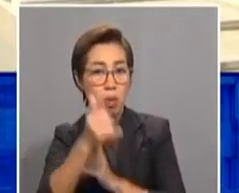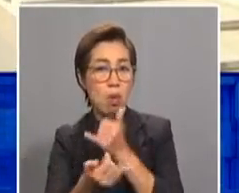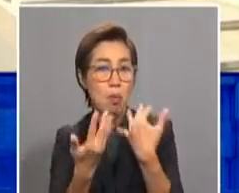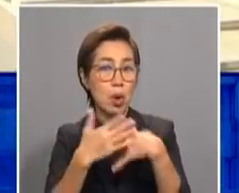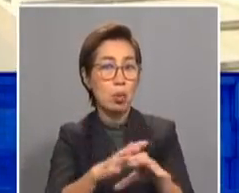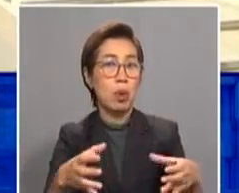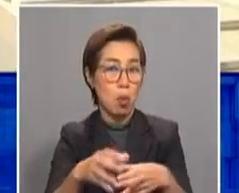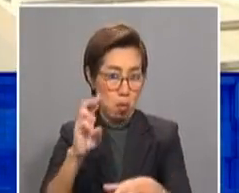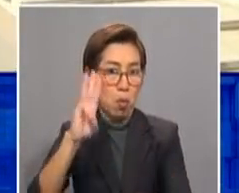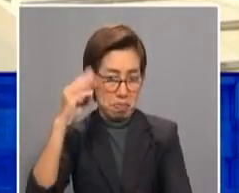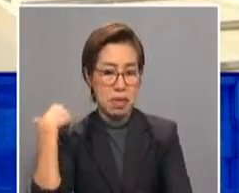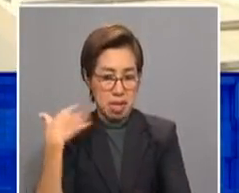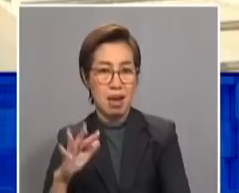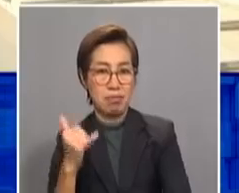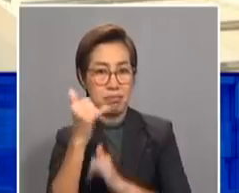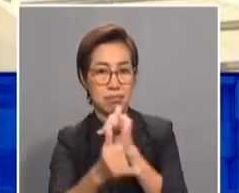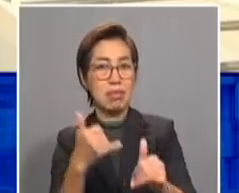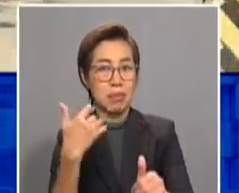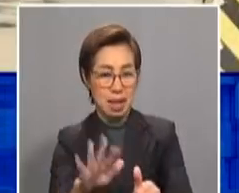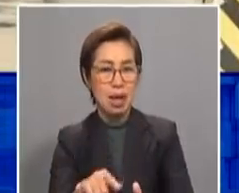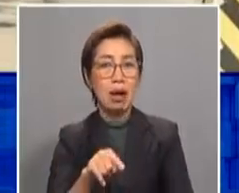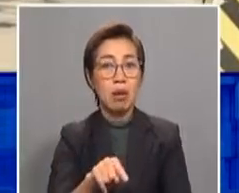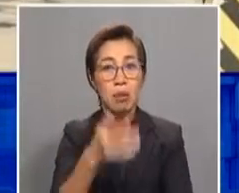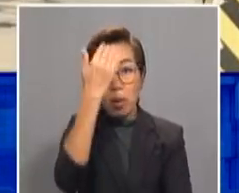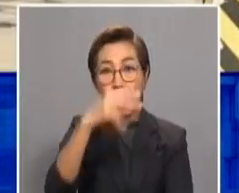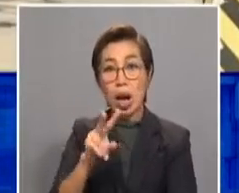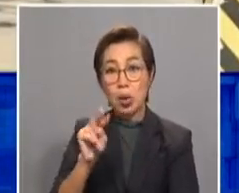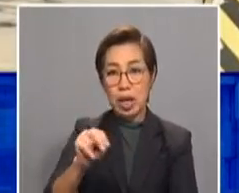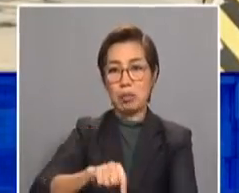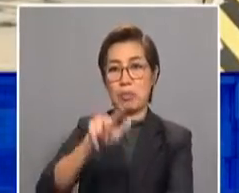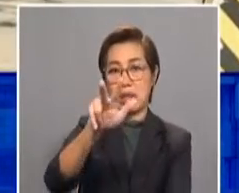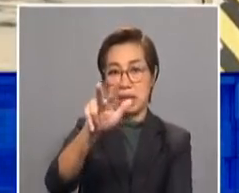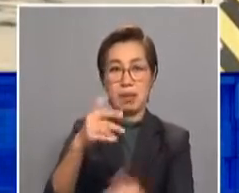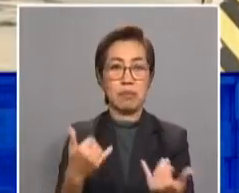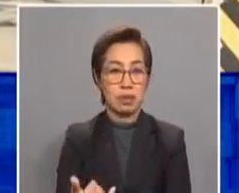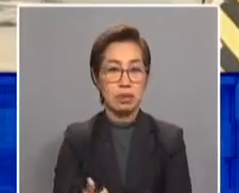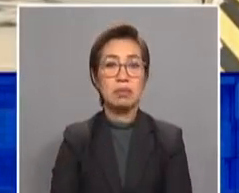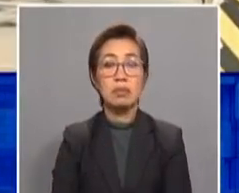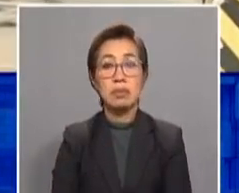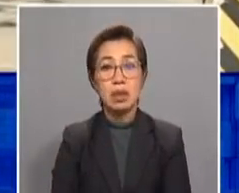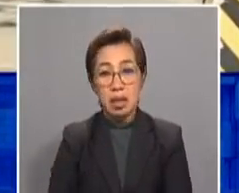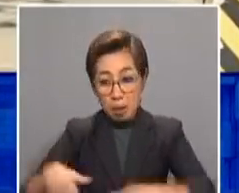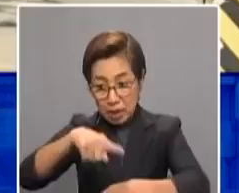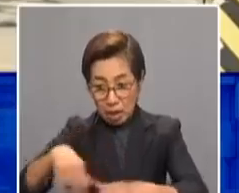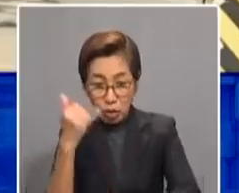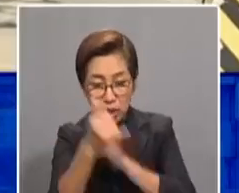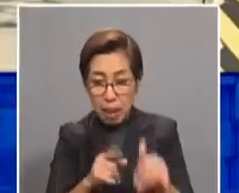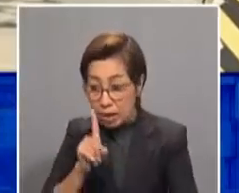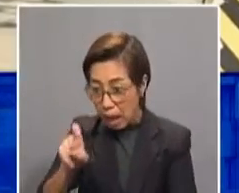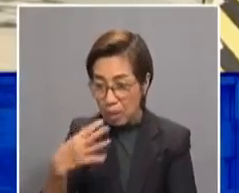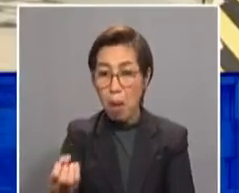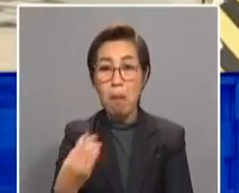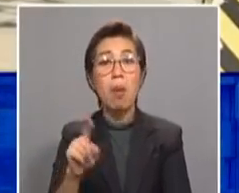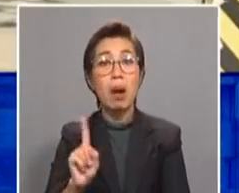กับกลุ่มคณะราษฎรนะคะที่มีการนัดหมายชุมนุมในเวลา15นาฬิกาโดยบางส่วนนะคะบอกว่าเดินท